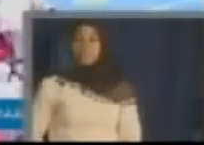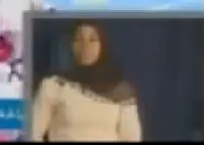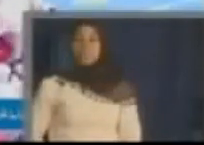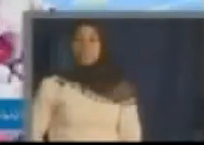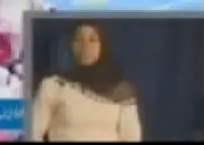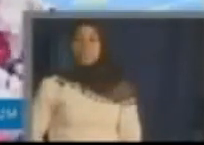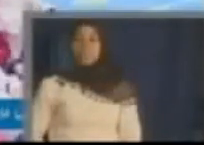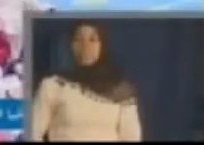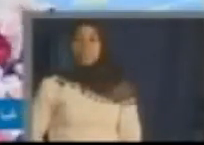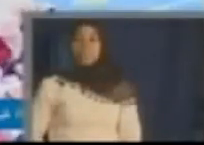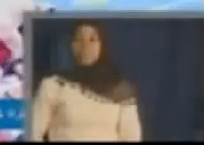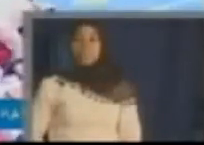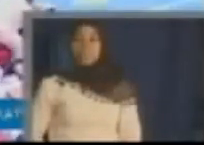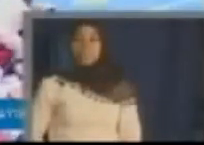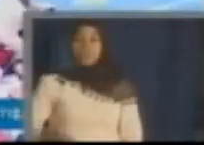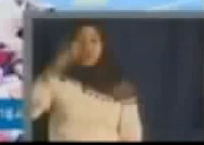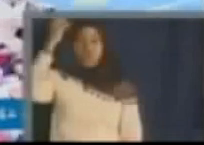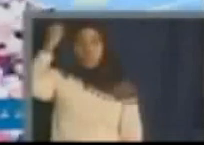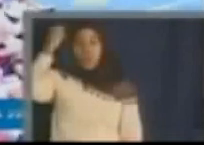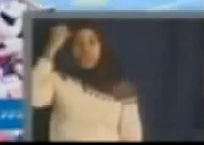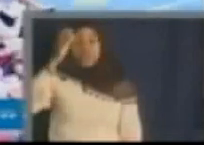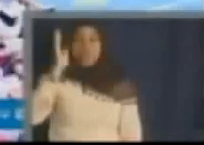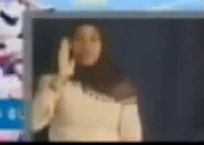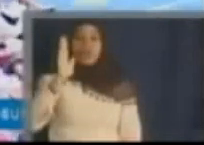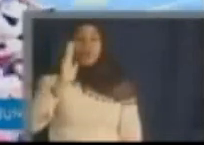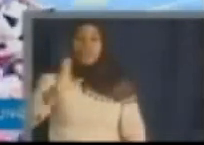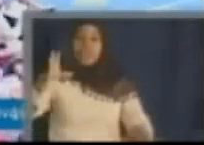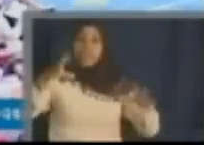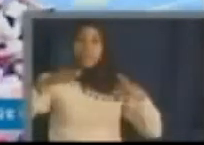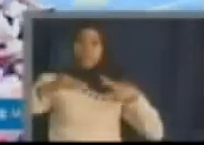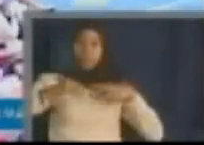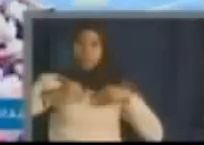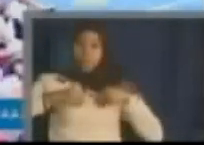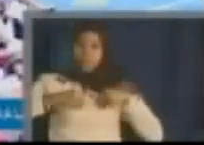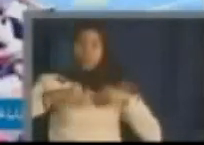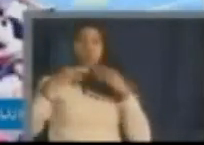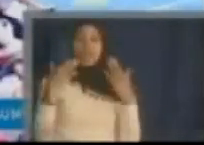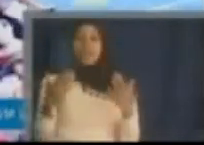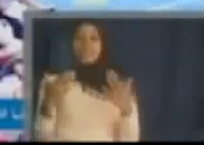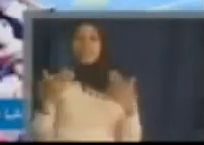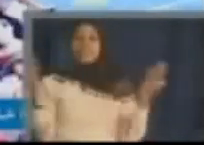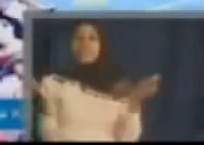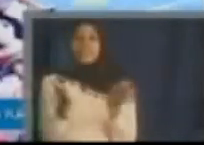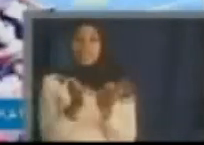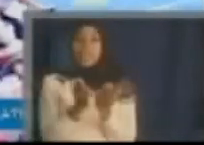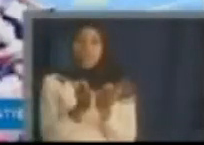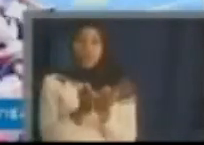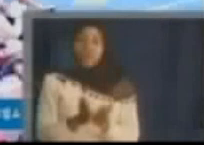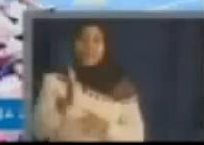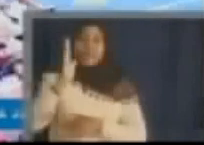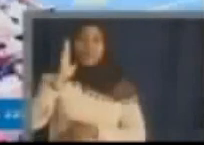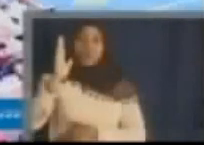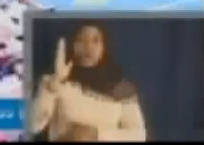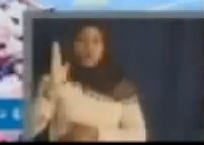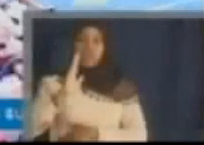Mheshimiwa, hoja imeungwa mkono. Na sasa naomba ni wahoji